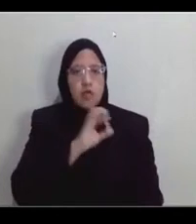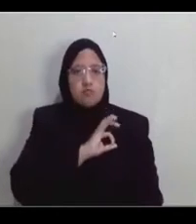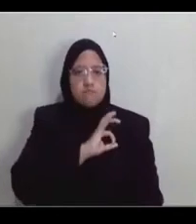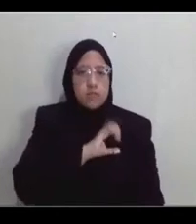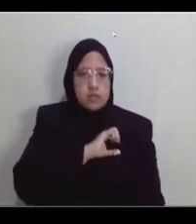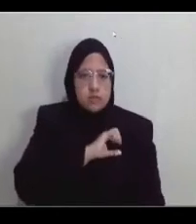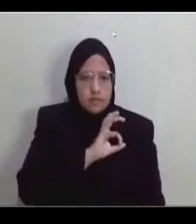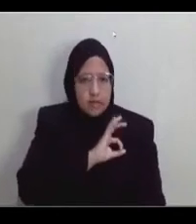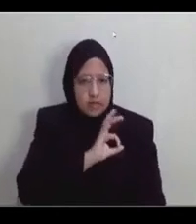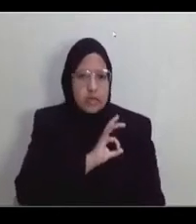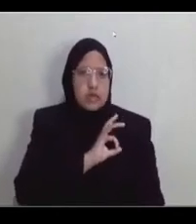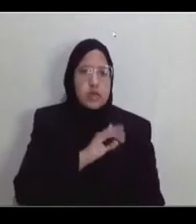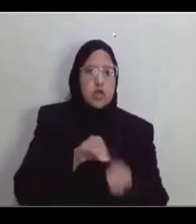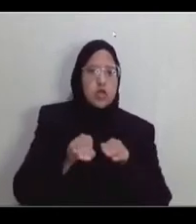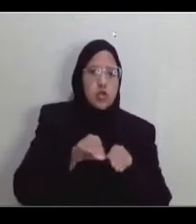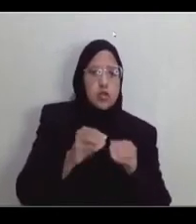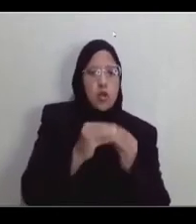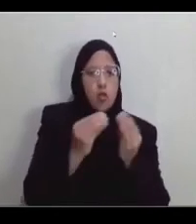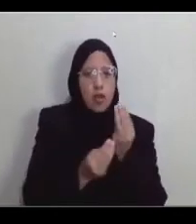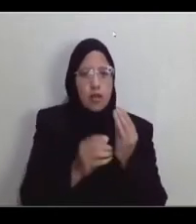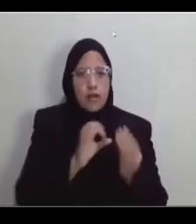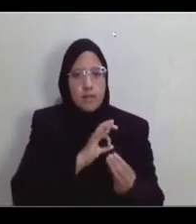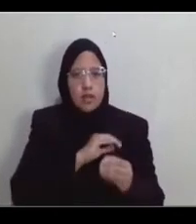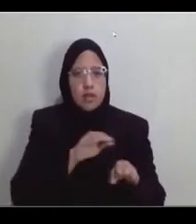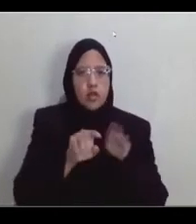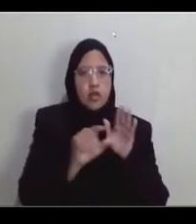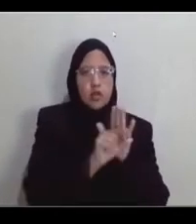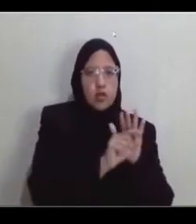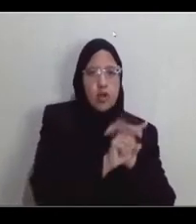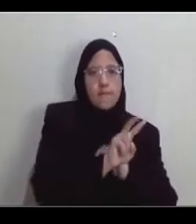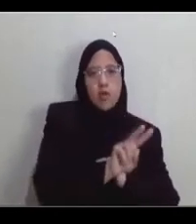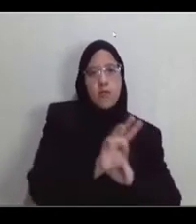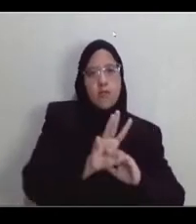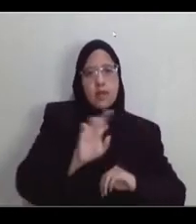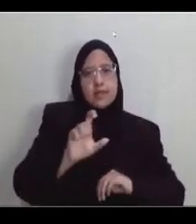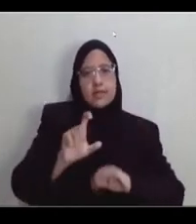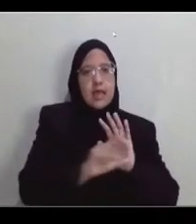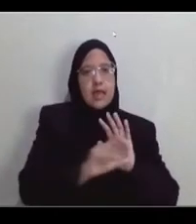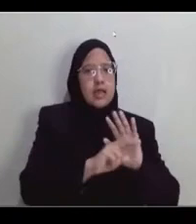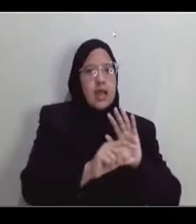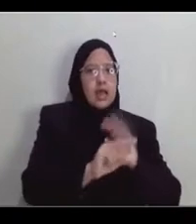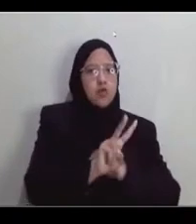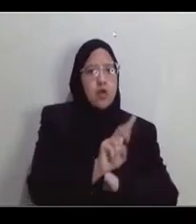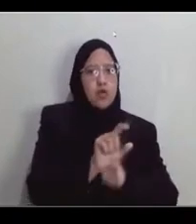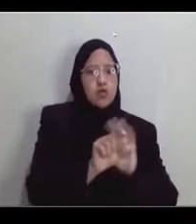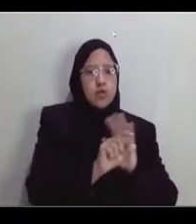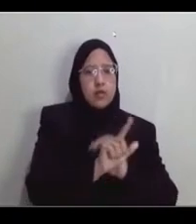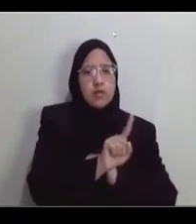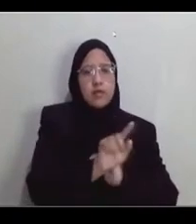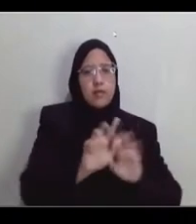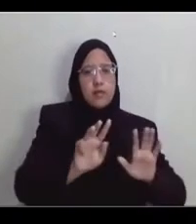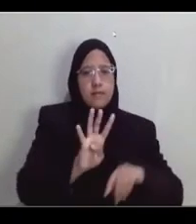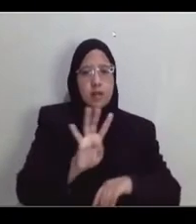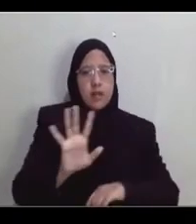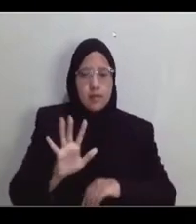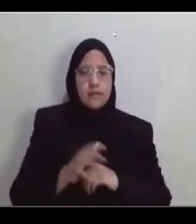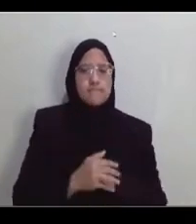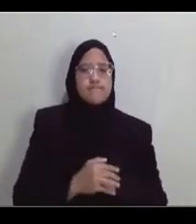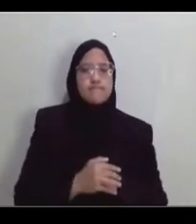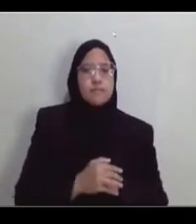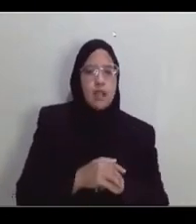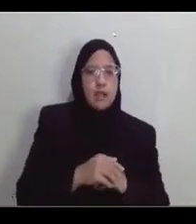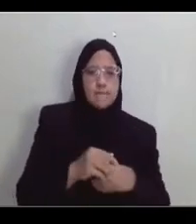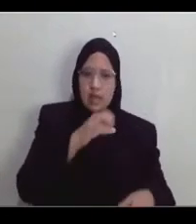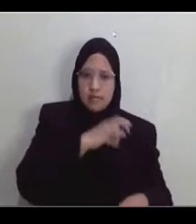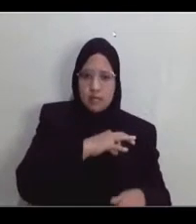Pasal 424c Ayat 2 UD 1945 fungsi mengawal dan menafsirkan konstitusi